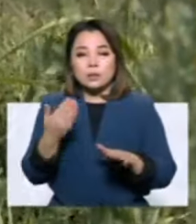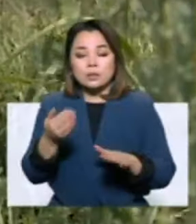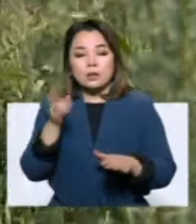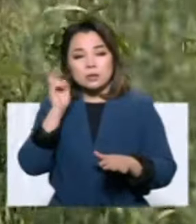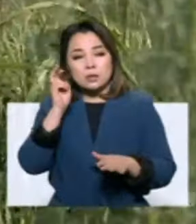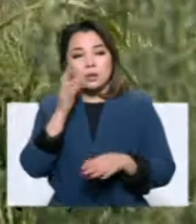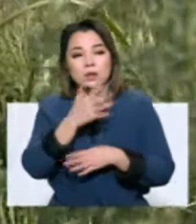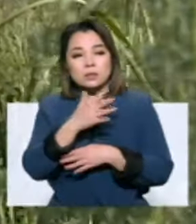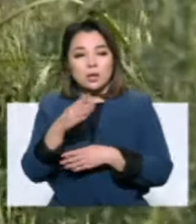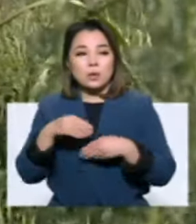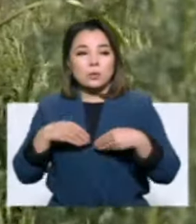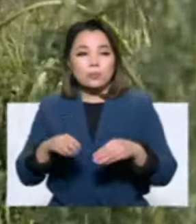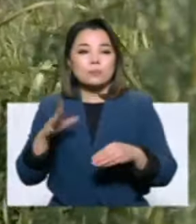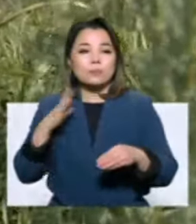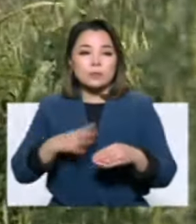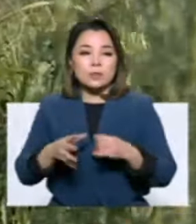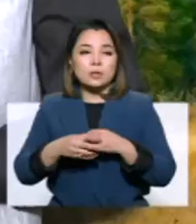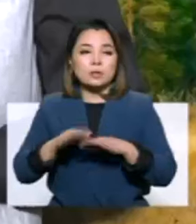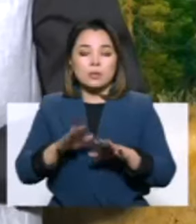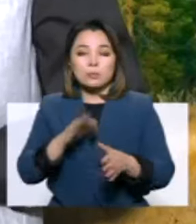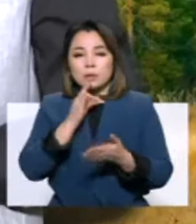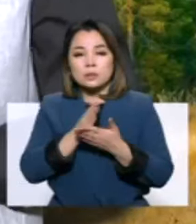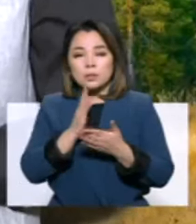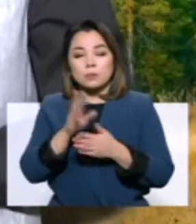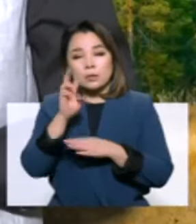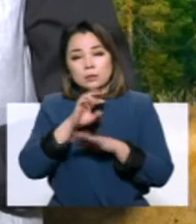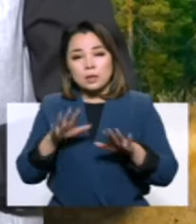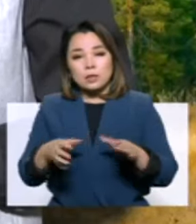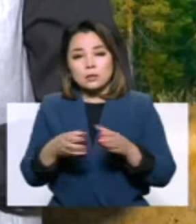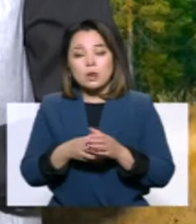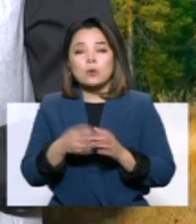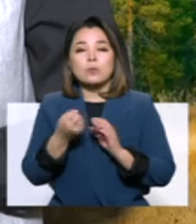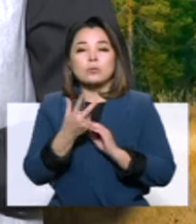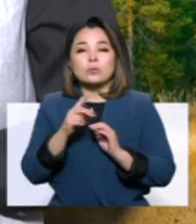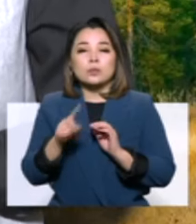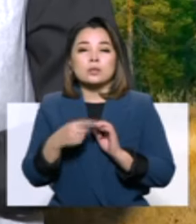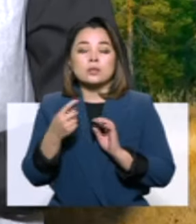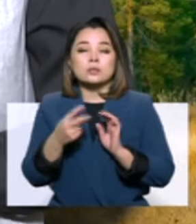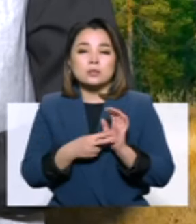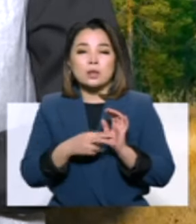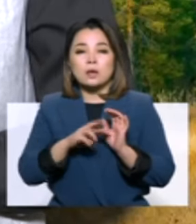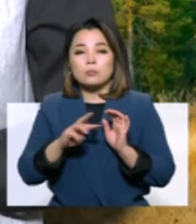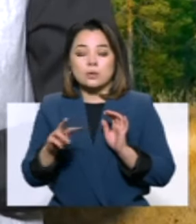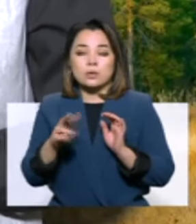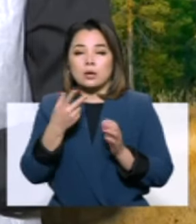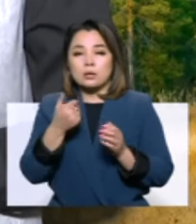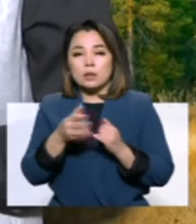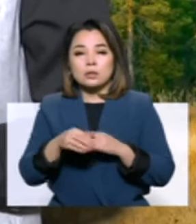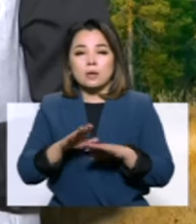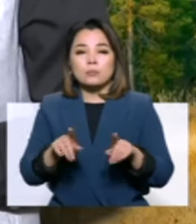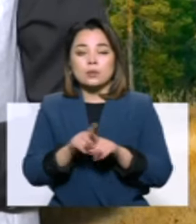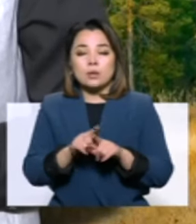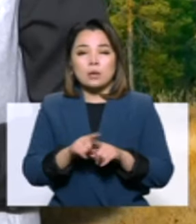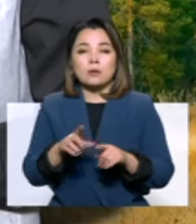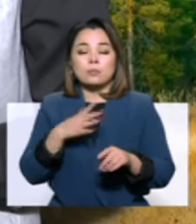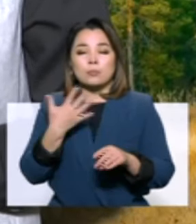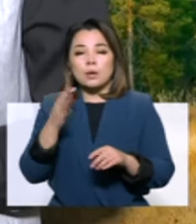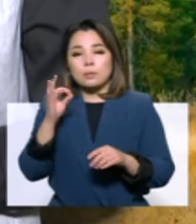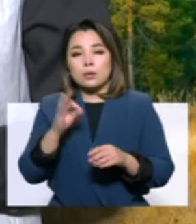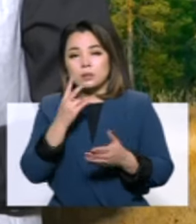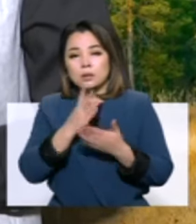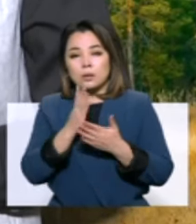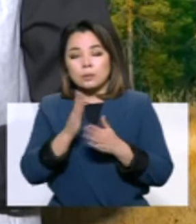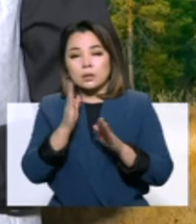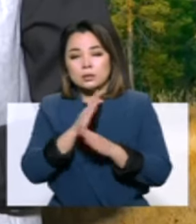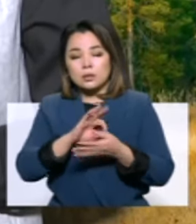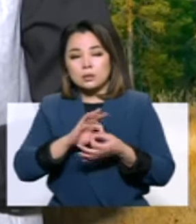қарағашты егуге мәжбүр өңірлер де бар көрінеді. Елімізде 13.7 миллион гектар орманды алқап бар. Бұл ел аумағының 5% ғана.